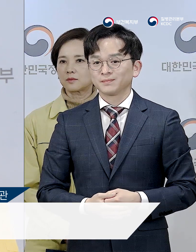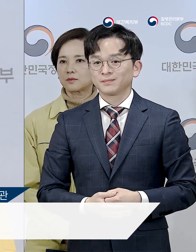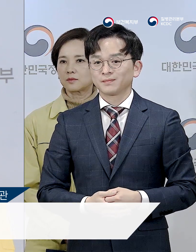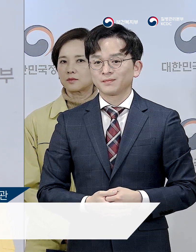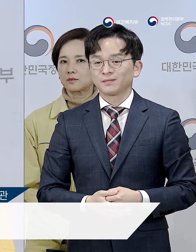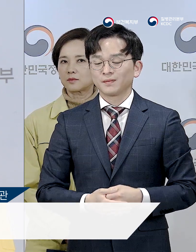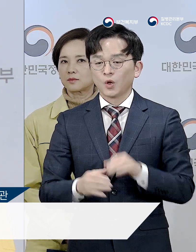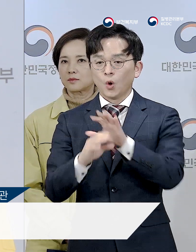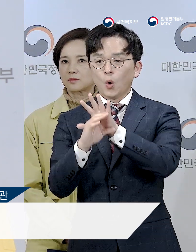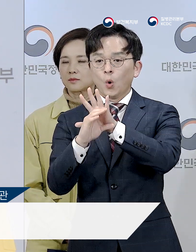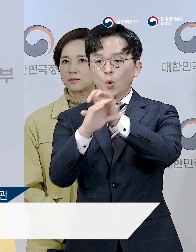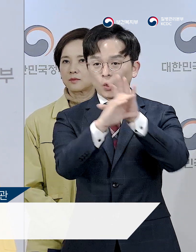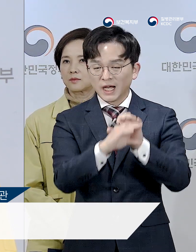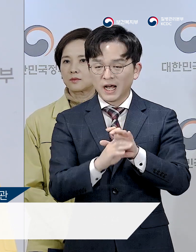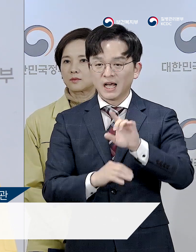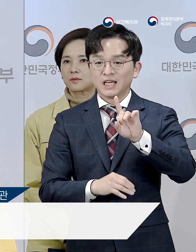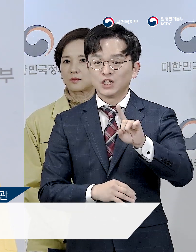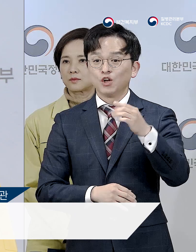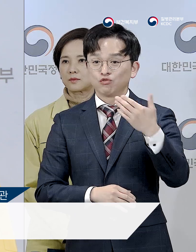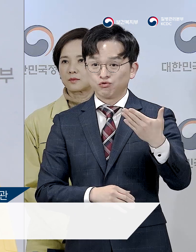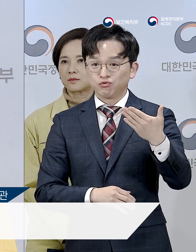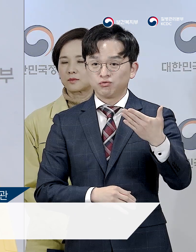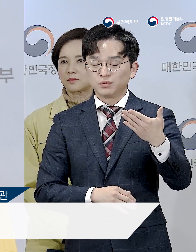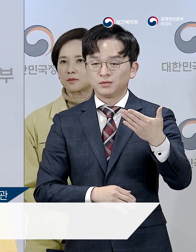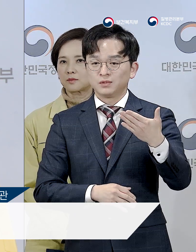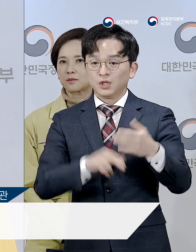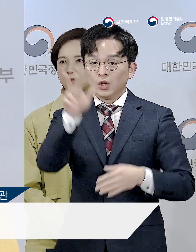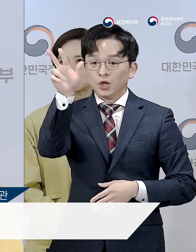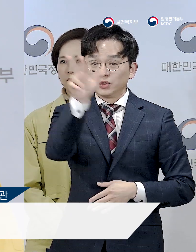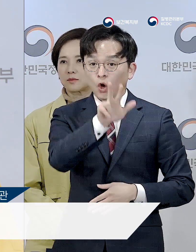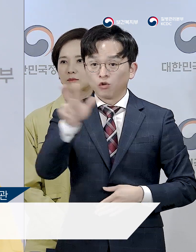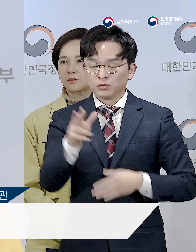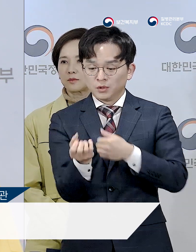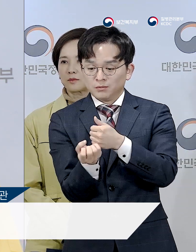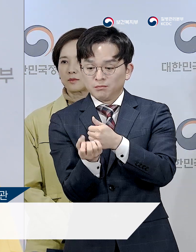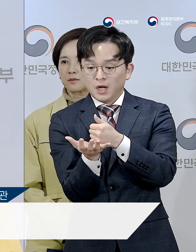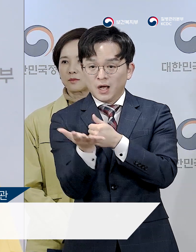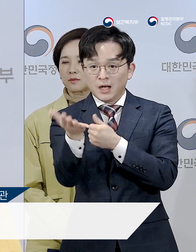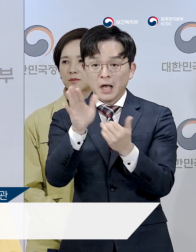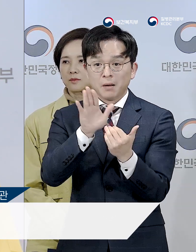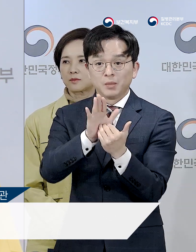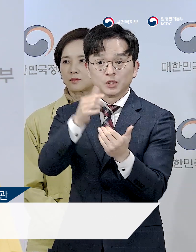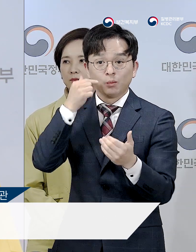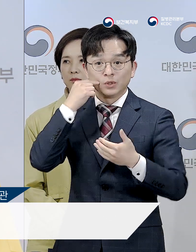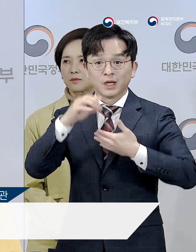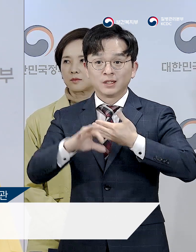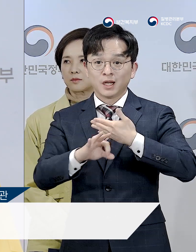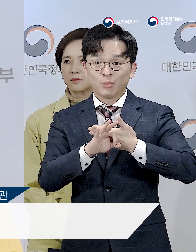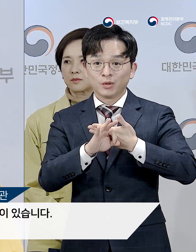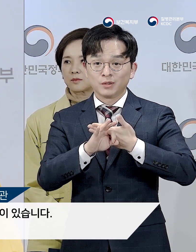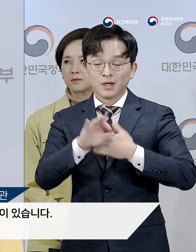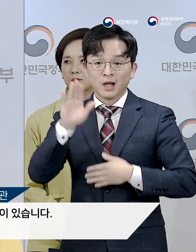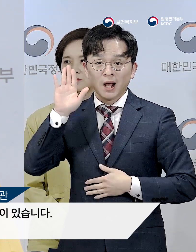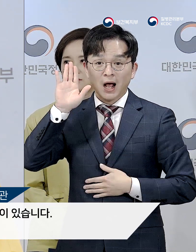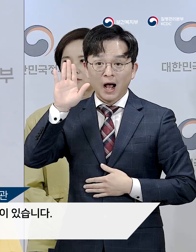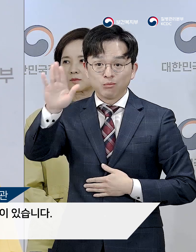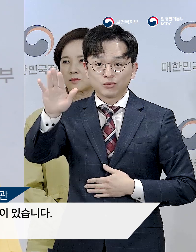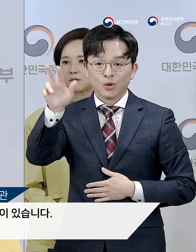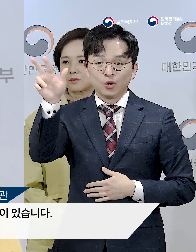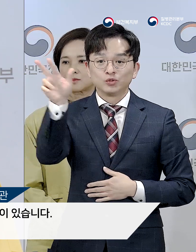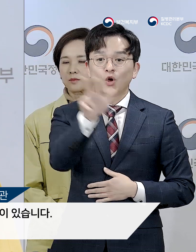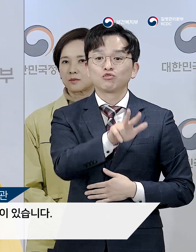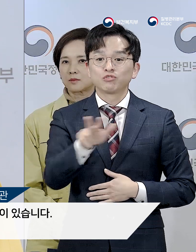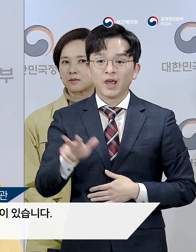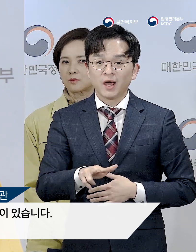제한된 지역에서 발생하고 있는 코로나19의 지역사회 전파를 효과적으로 차단하지 못한다면 이후 지역을